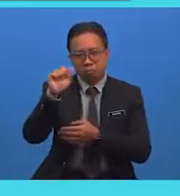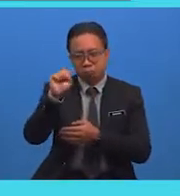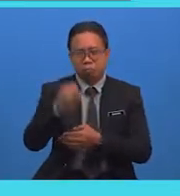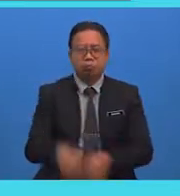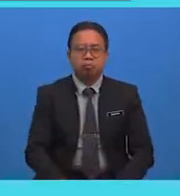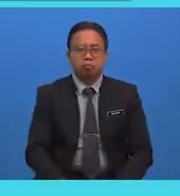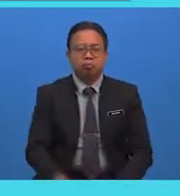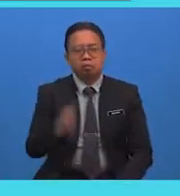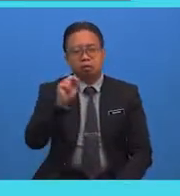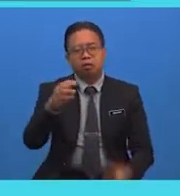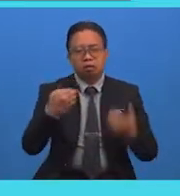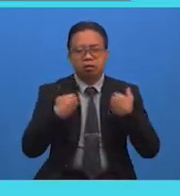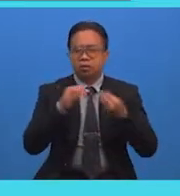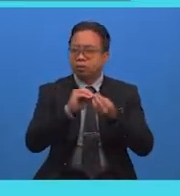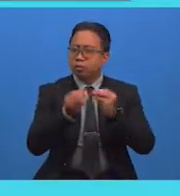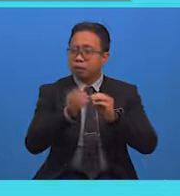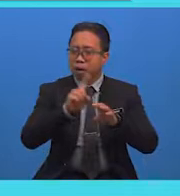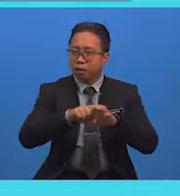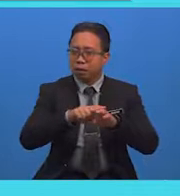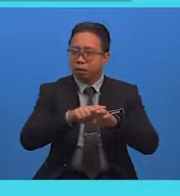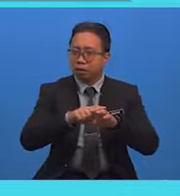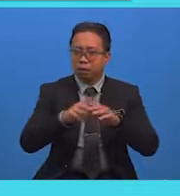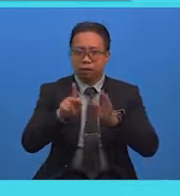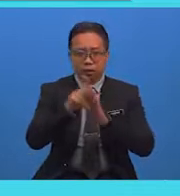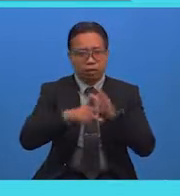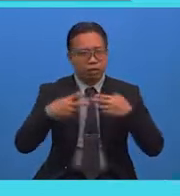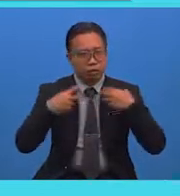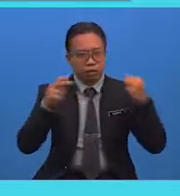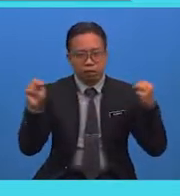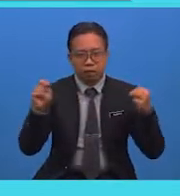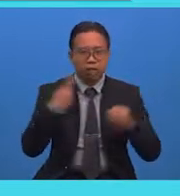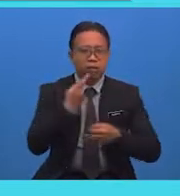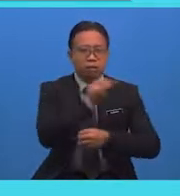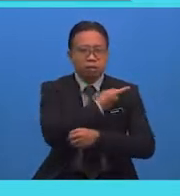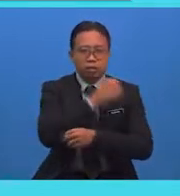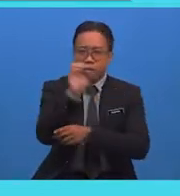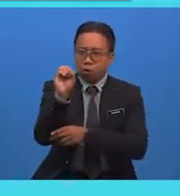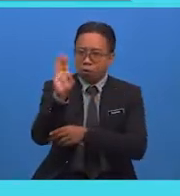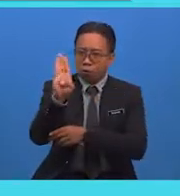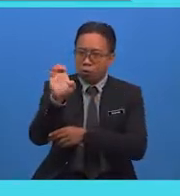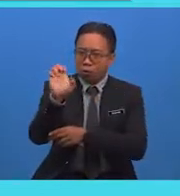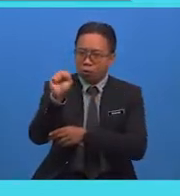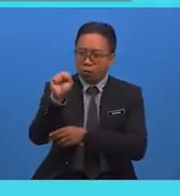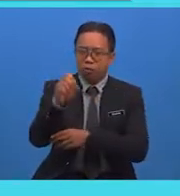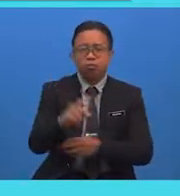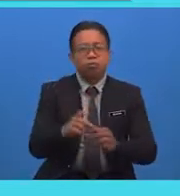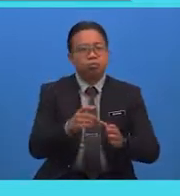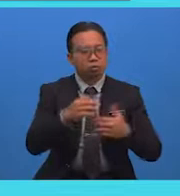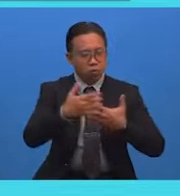mengundang masalah kepada kesihatan kita seperti masalah obesiti, darah tinggi dan kencing